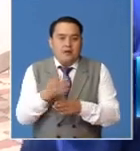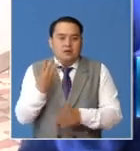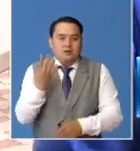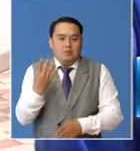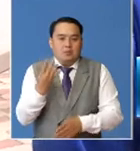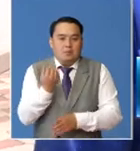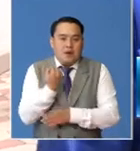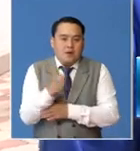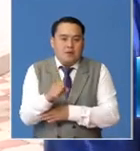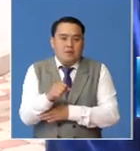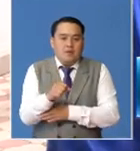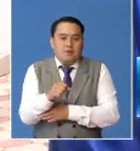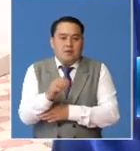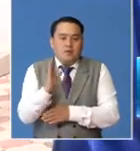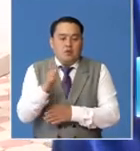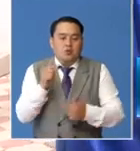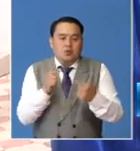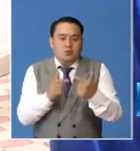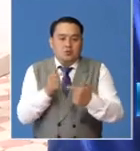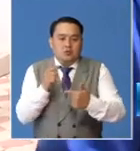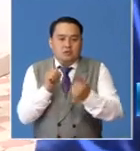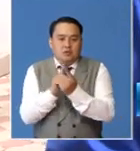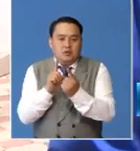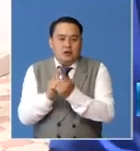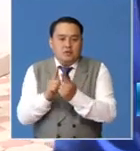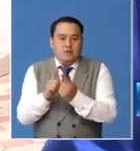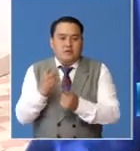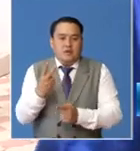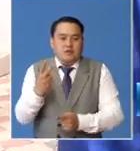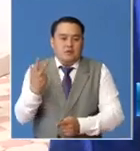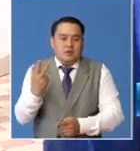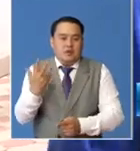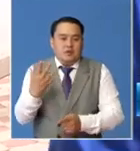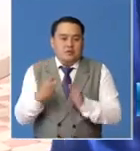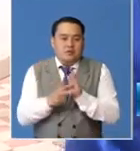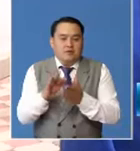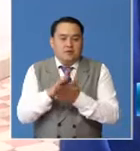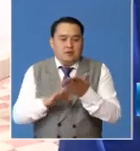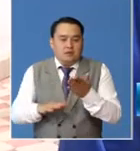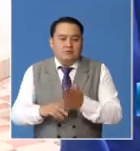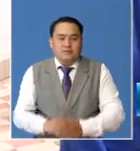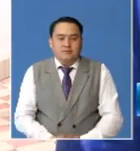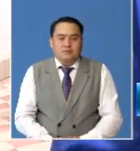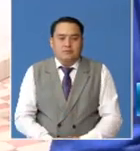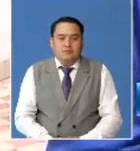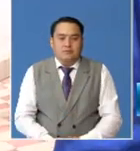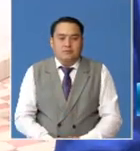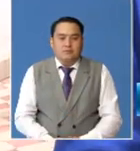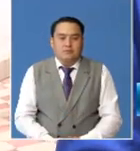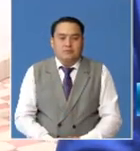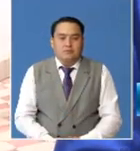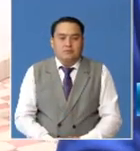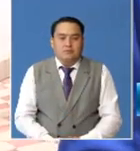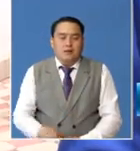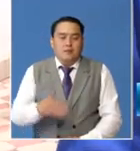подгруппы. Победители подгрупп будут оспаривать первые, четвертые места, вторые места, пятые, восьмые и так дальше, и дальше. Ну, мы проводим